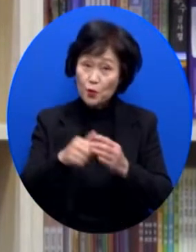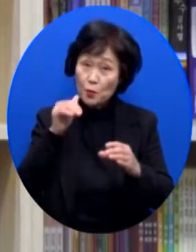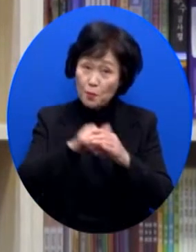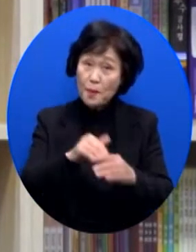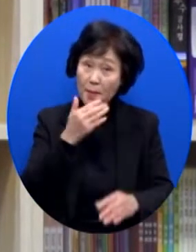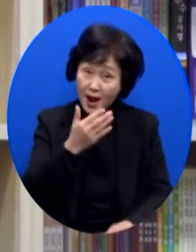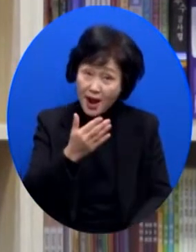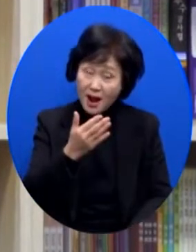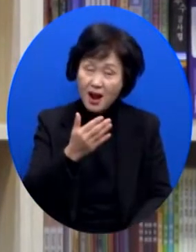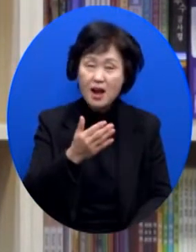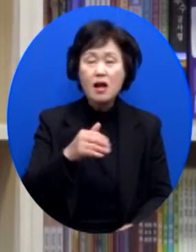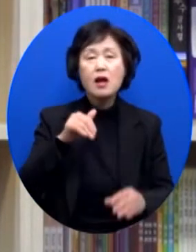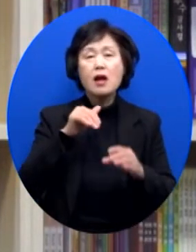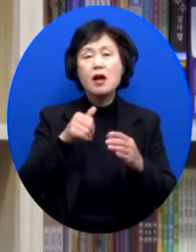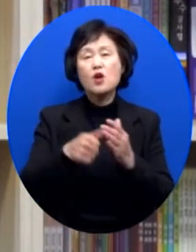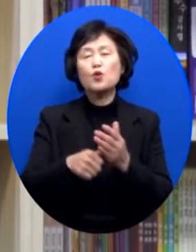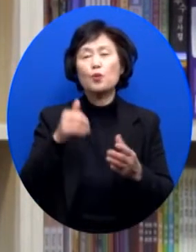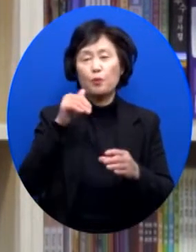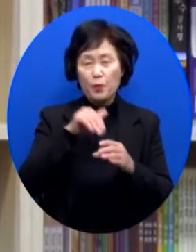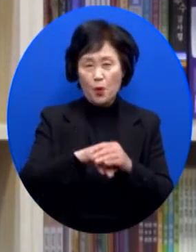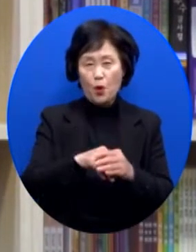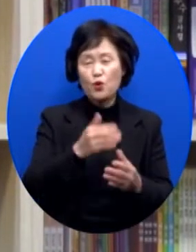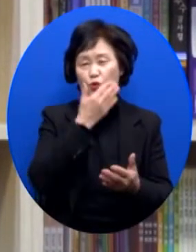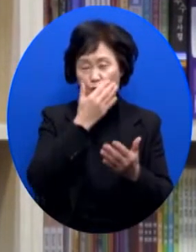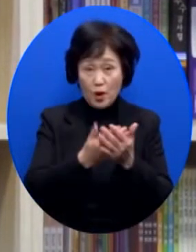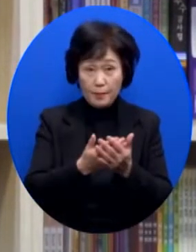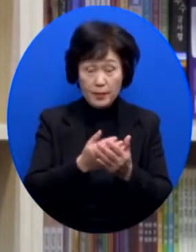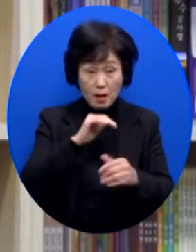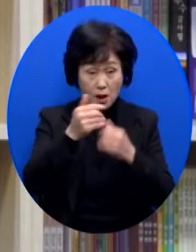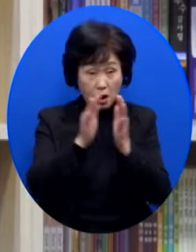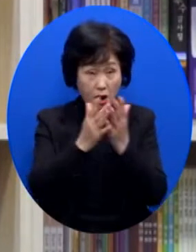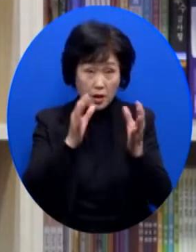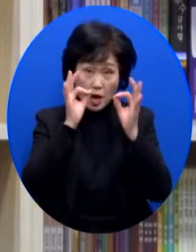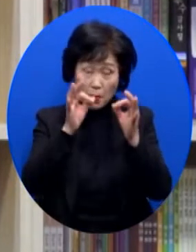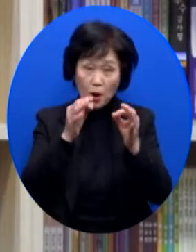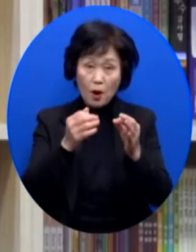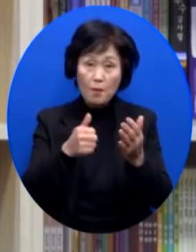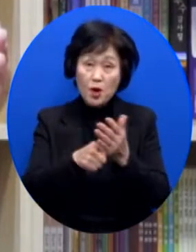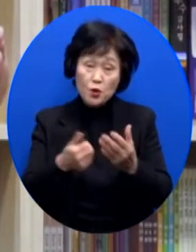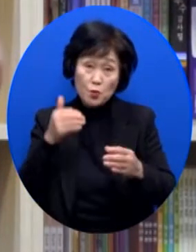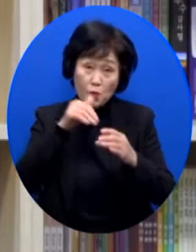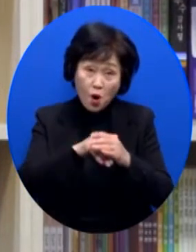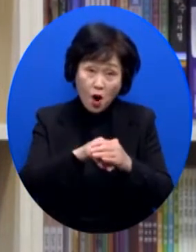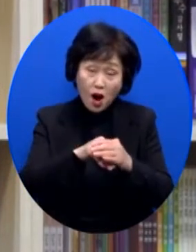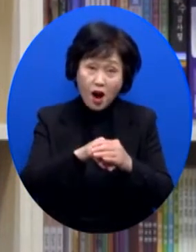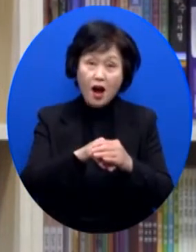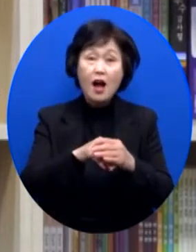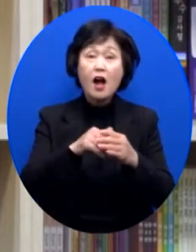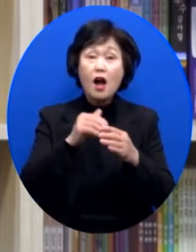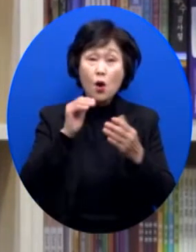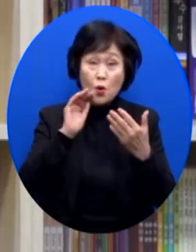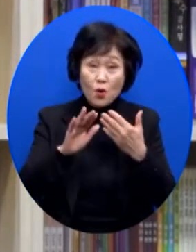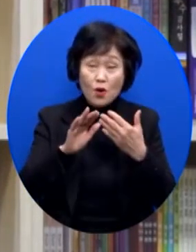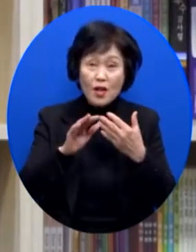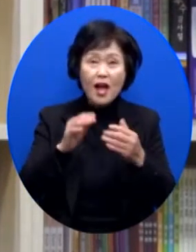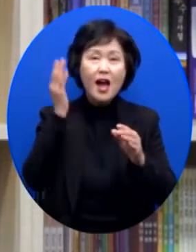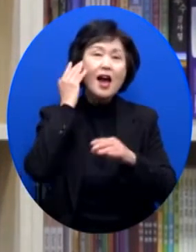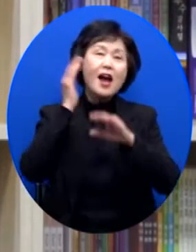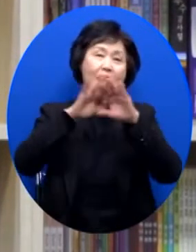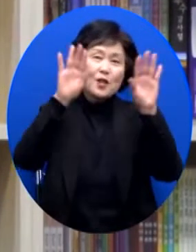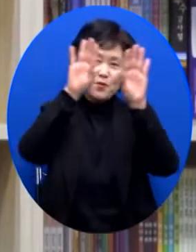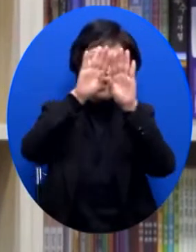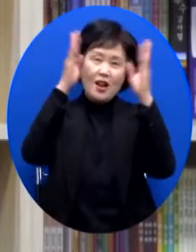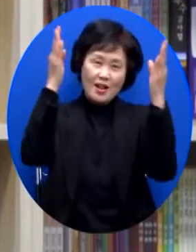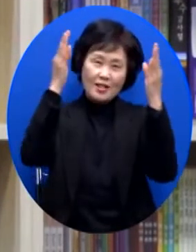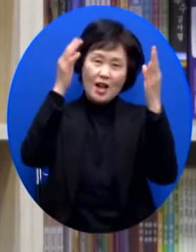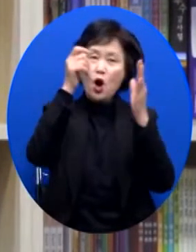중요합니다 성경에는 투표를 했더니 차들 문이 열렸다 이런 사건이 기록되어 있습니다